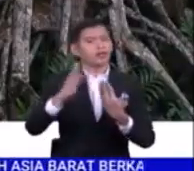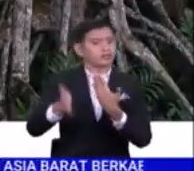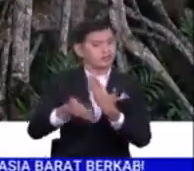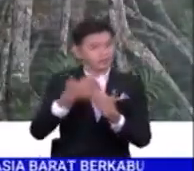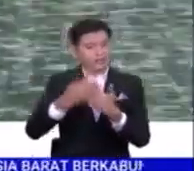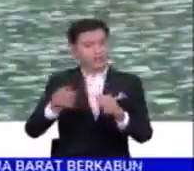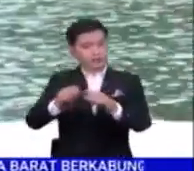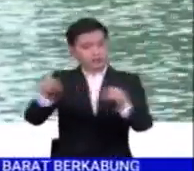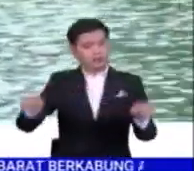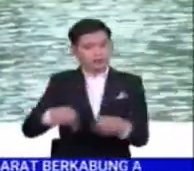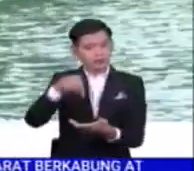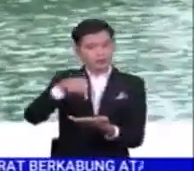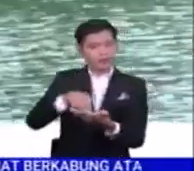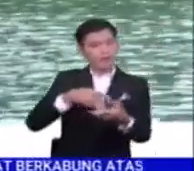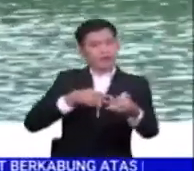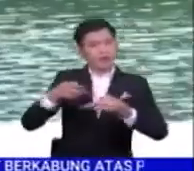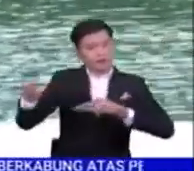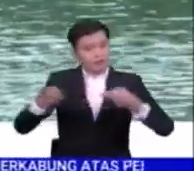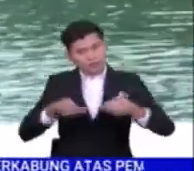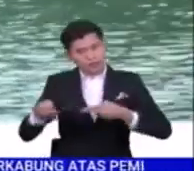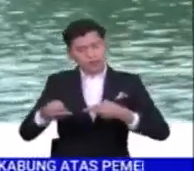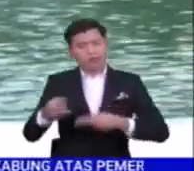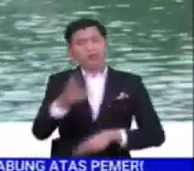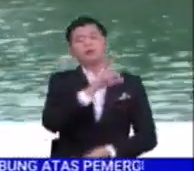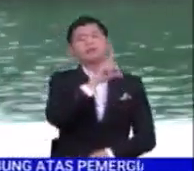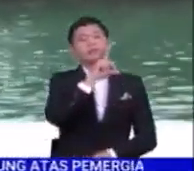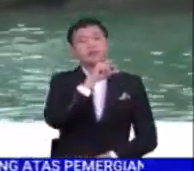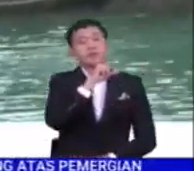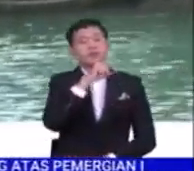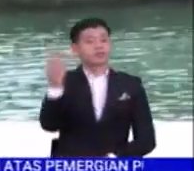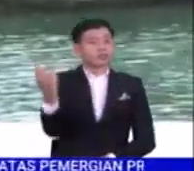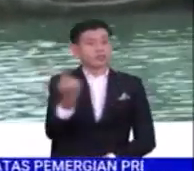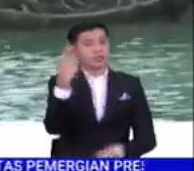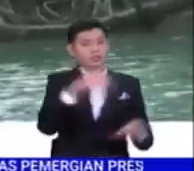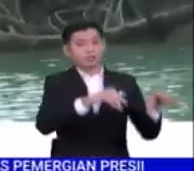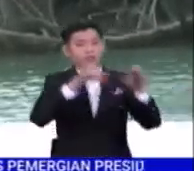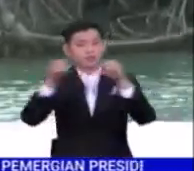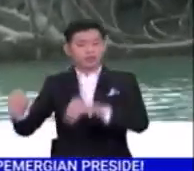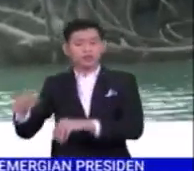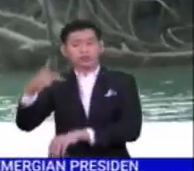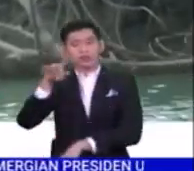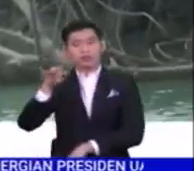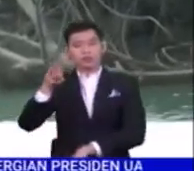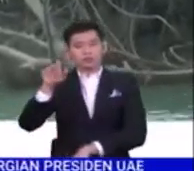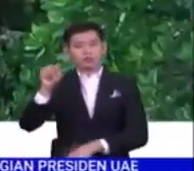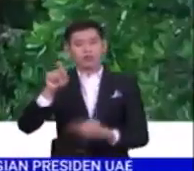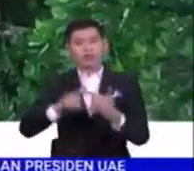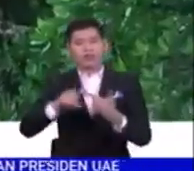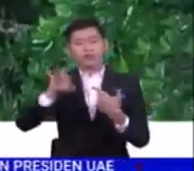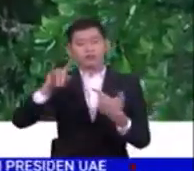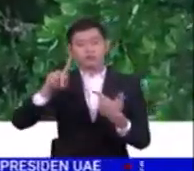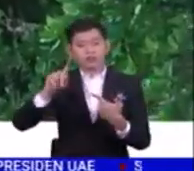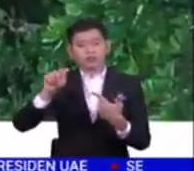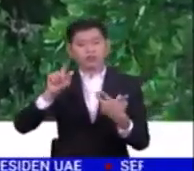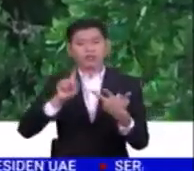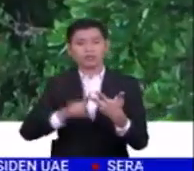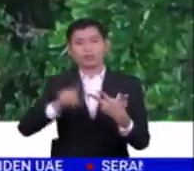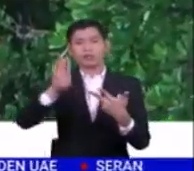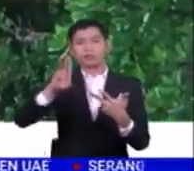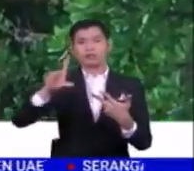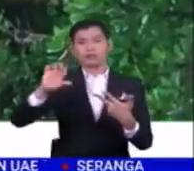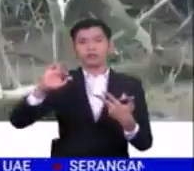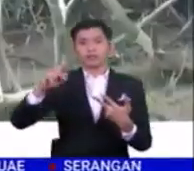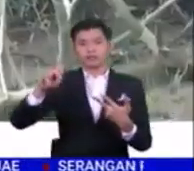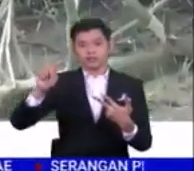good. Antara burung hijrah yang kerap ke sini adalah common kingfisher, white-bellied sea eagles dan